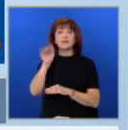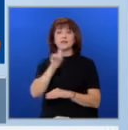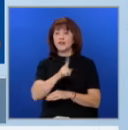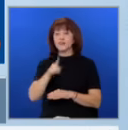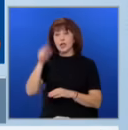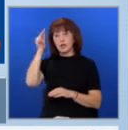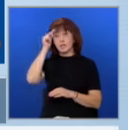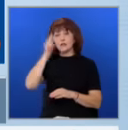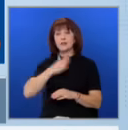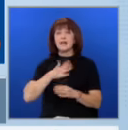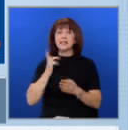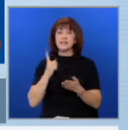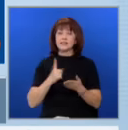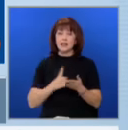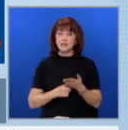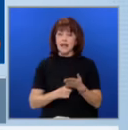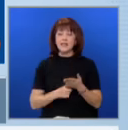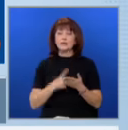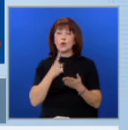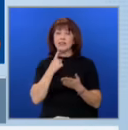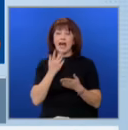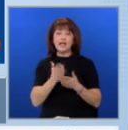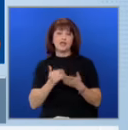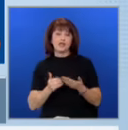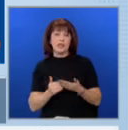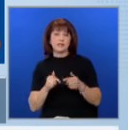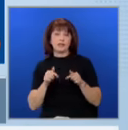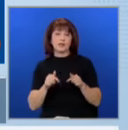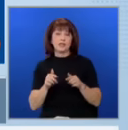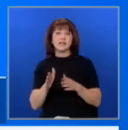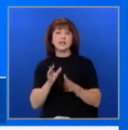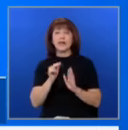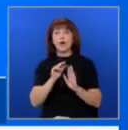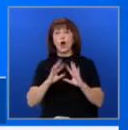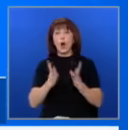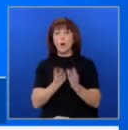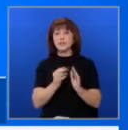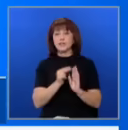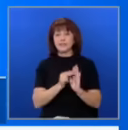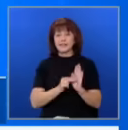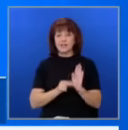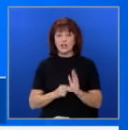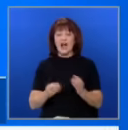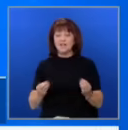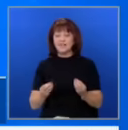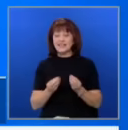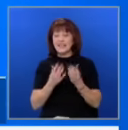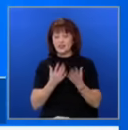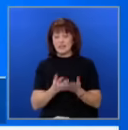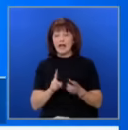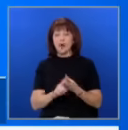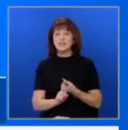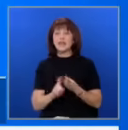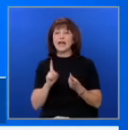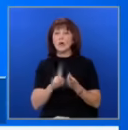българин има задължението и привилегията да бъде част от тази обща задача. Лидерът на Възраждане Костадин